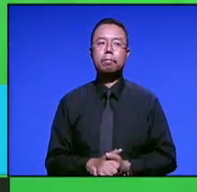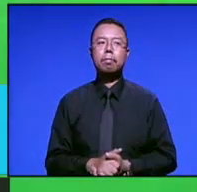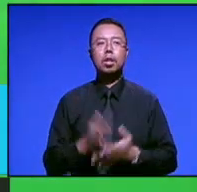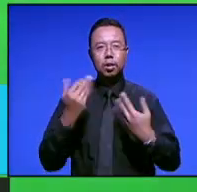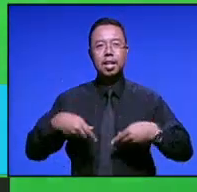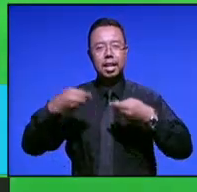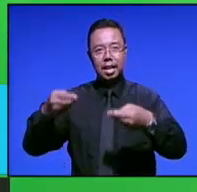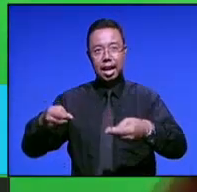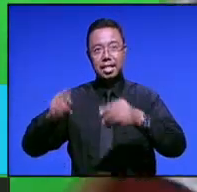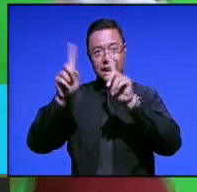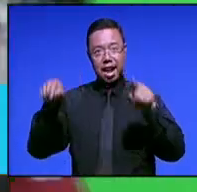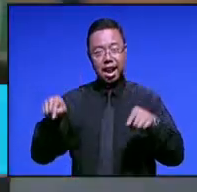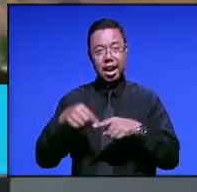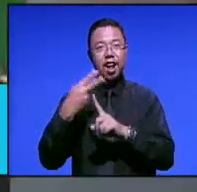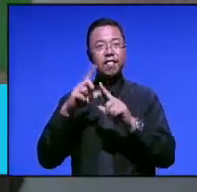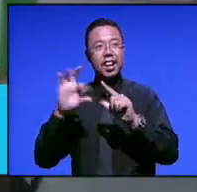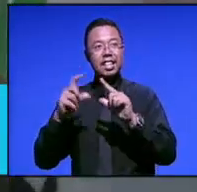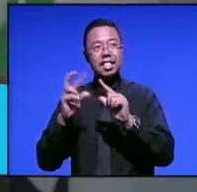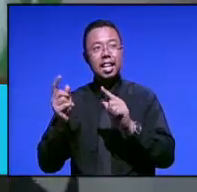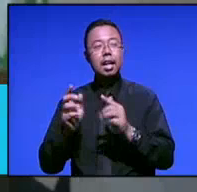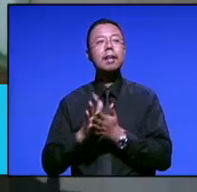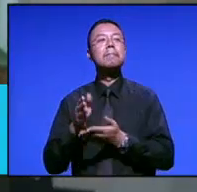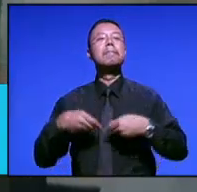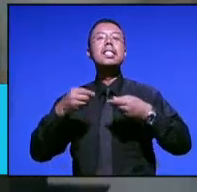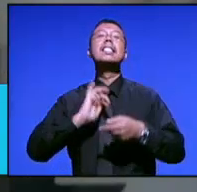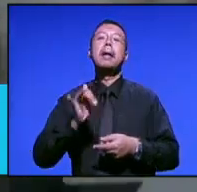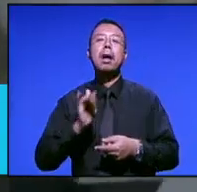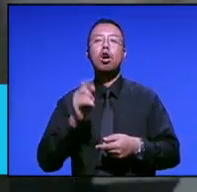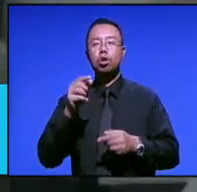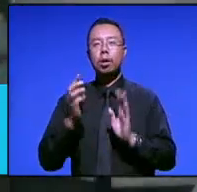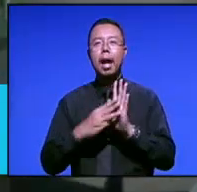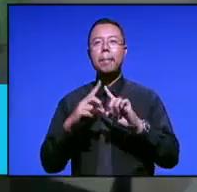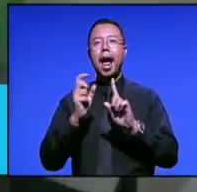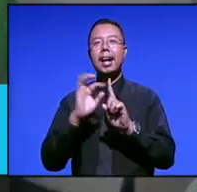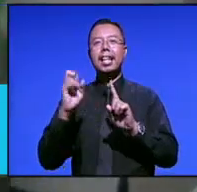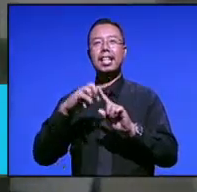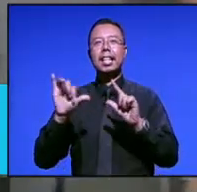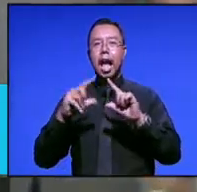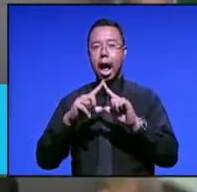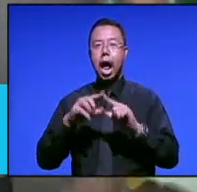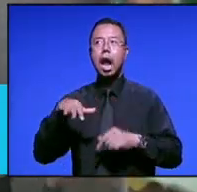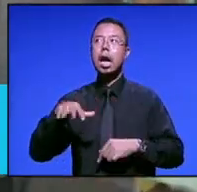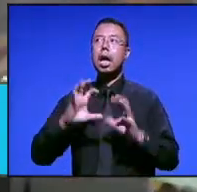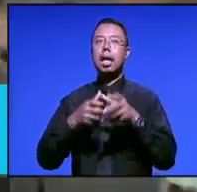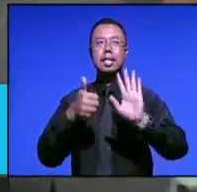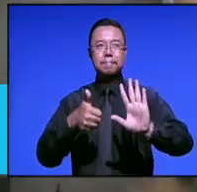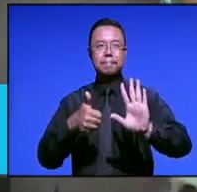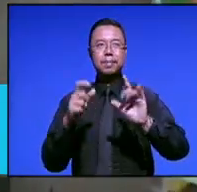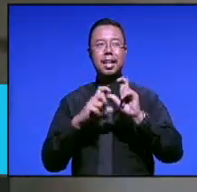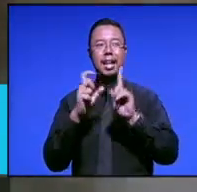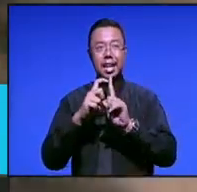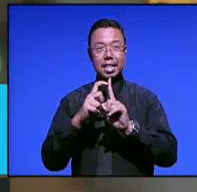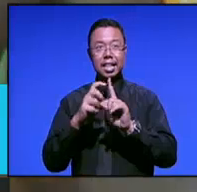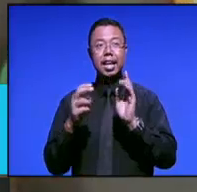Usai memberikan kejutan pada Fajar Yuda Rizki, Kapolres juga memberikan kejutan pada Muhammad Aditya, siswa kelas 6 Sekolah Dasar Negeri